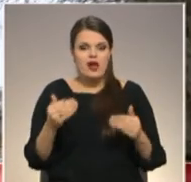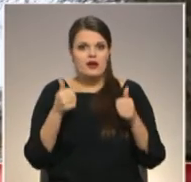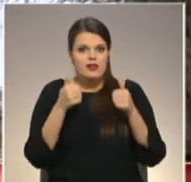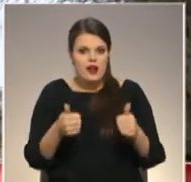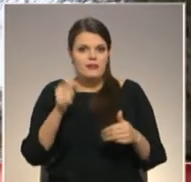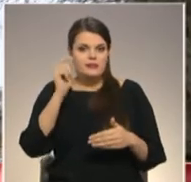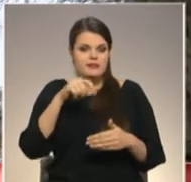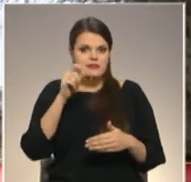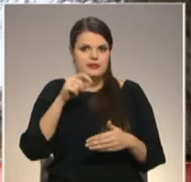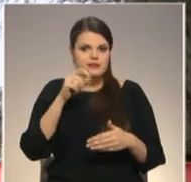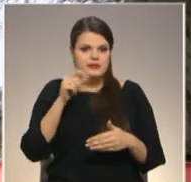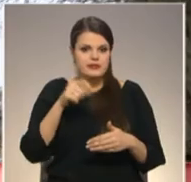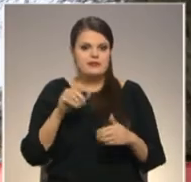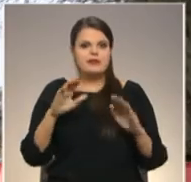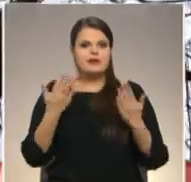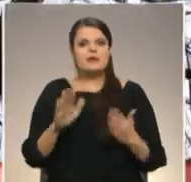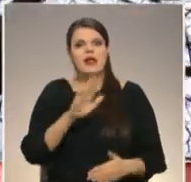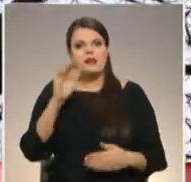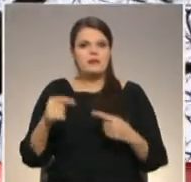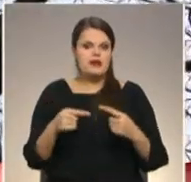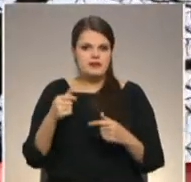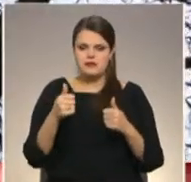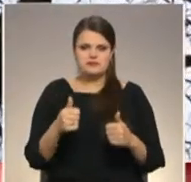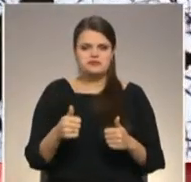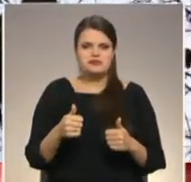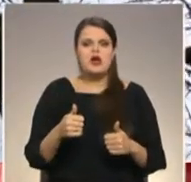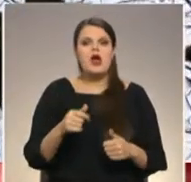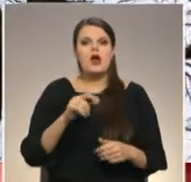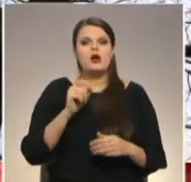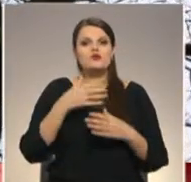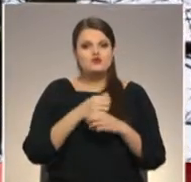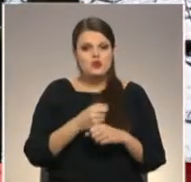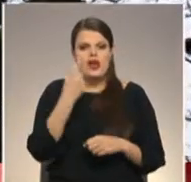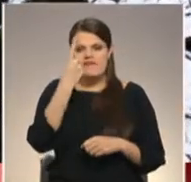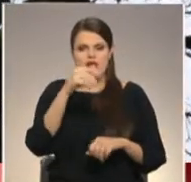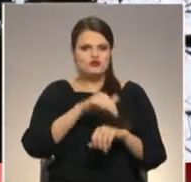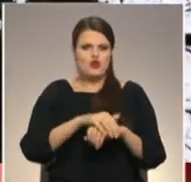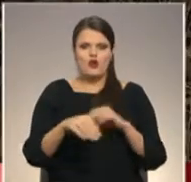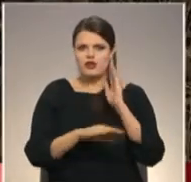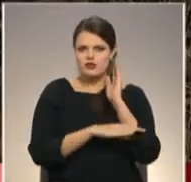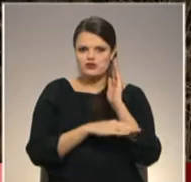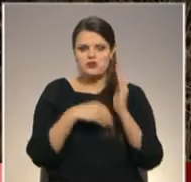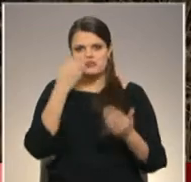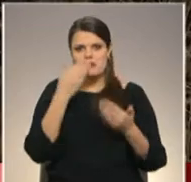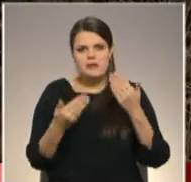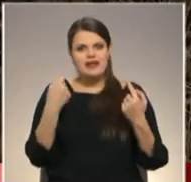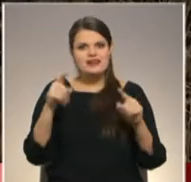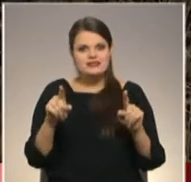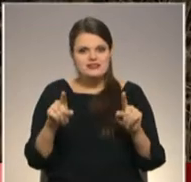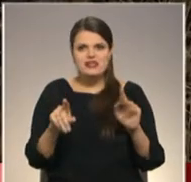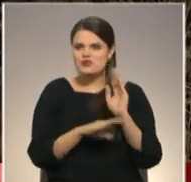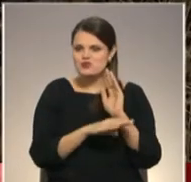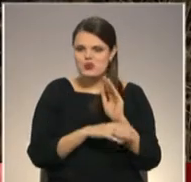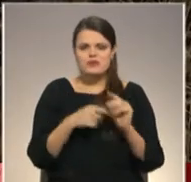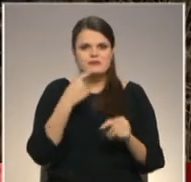tek, tad ir pa dienu 5 litri. Kā atzīst Vilnis, sulas tecina no viena konkrēta koka. Esot mēģinājis tecināt no citām kļavām,